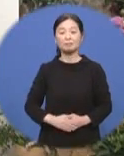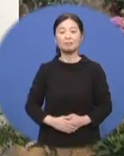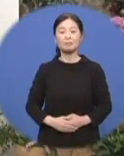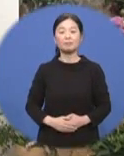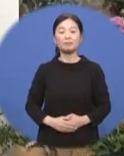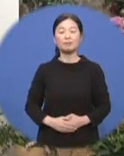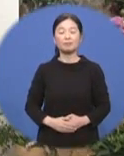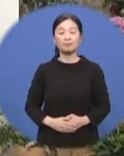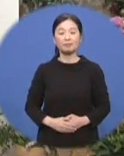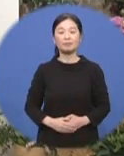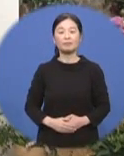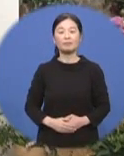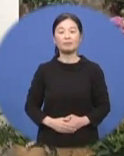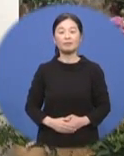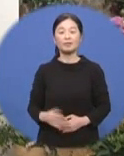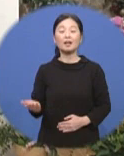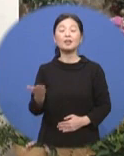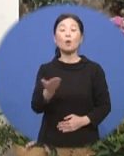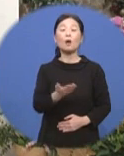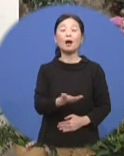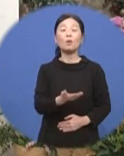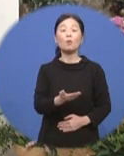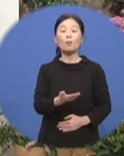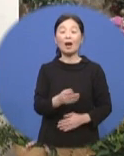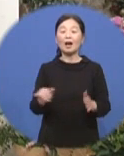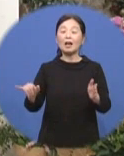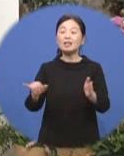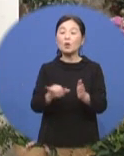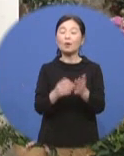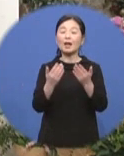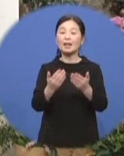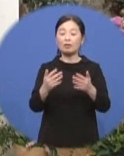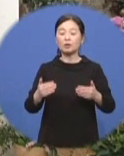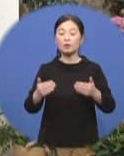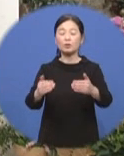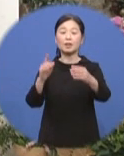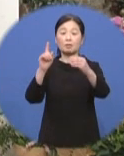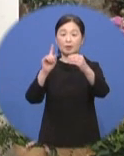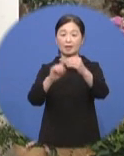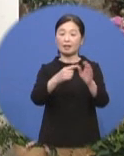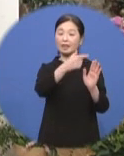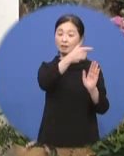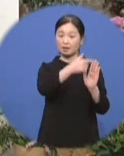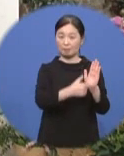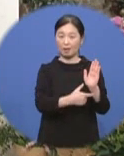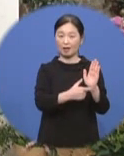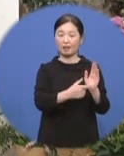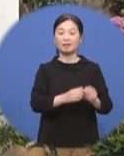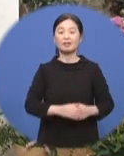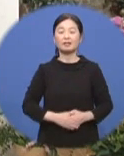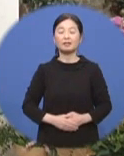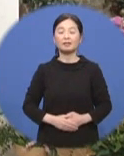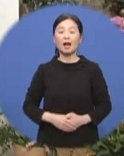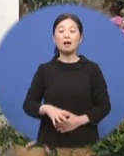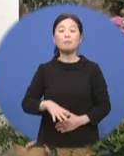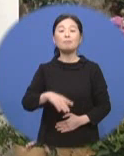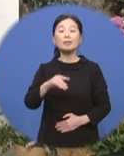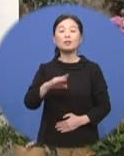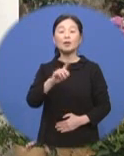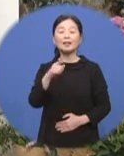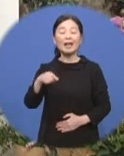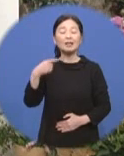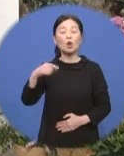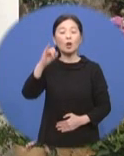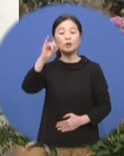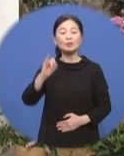紀の国21、後半は生涯学習の推進に向けてと題してお送りします。まずは県教育委